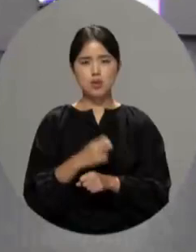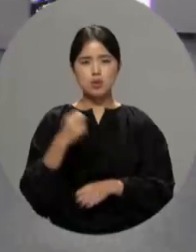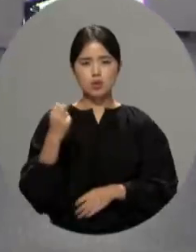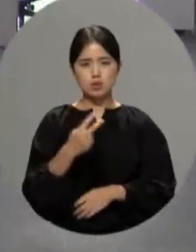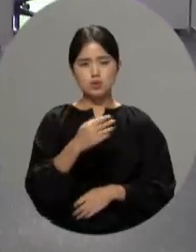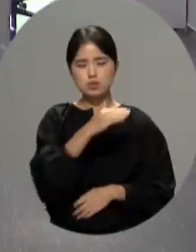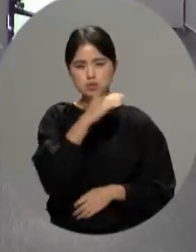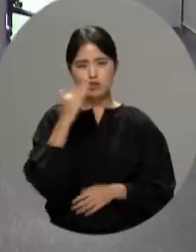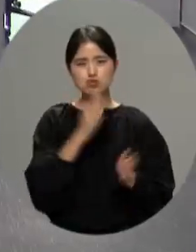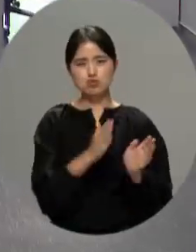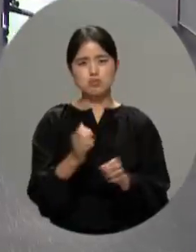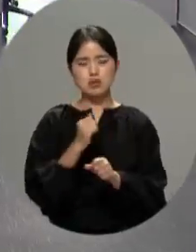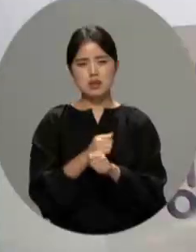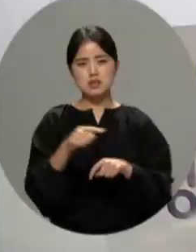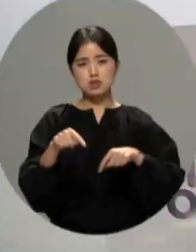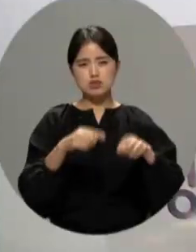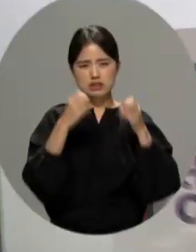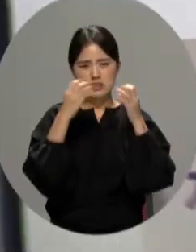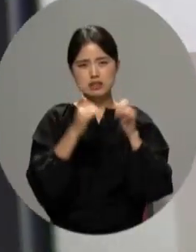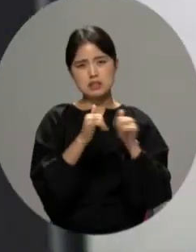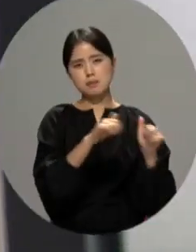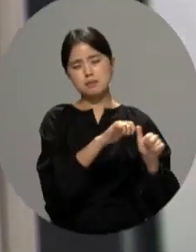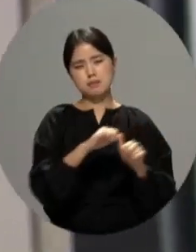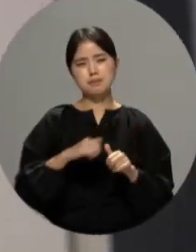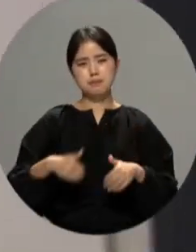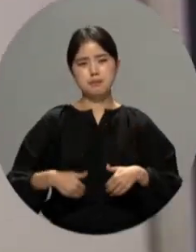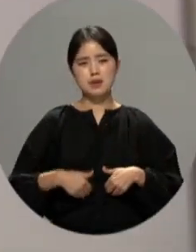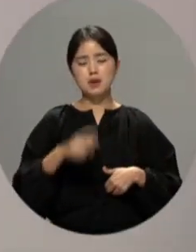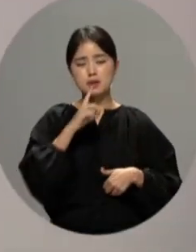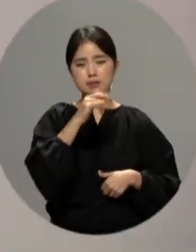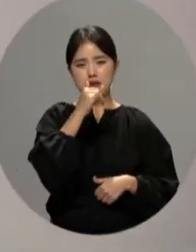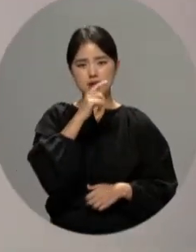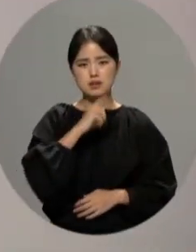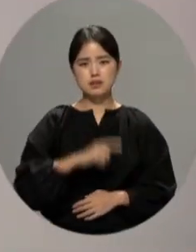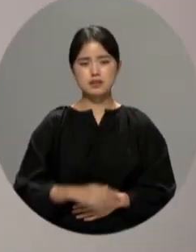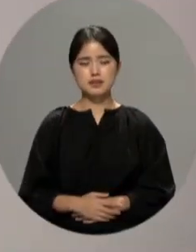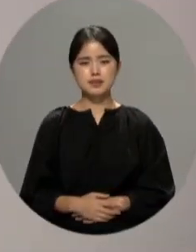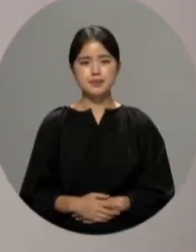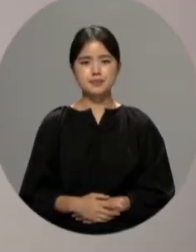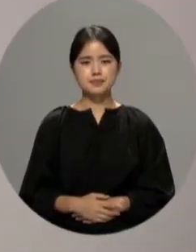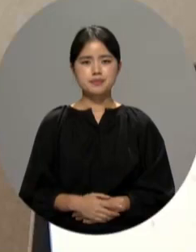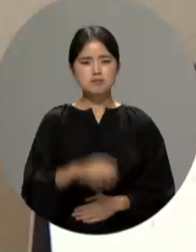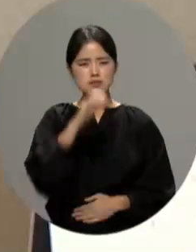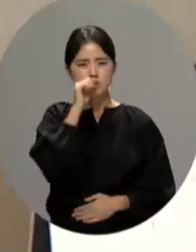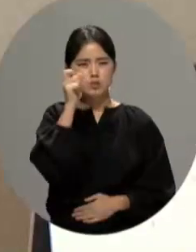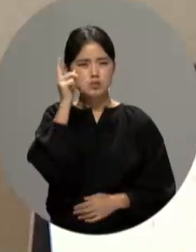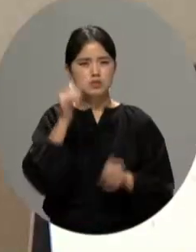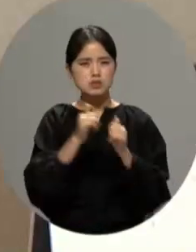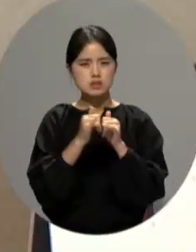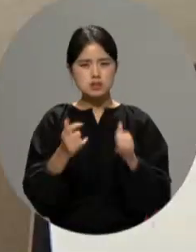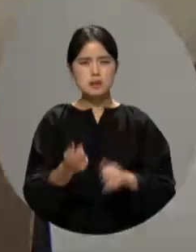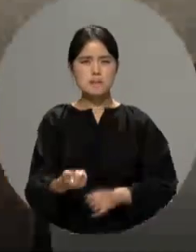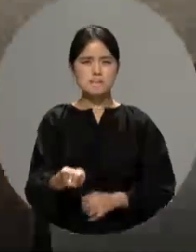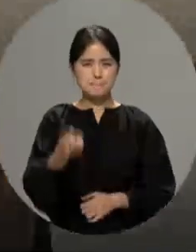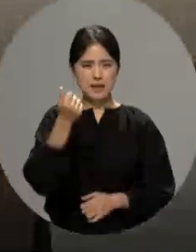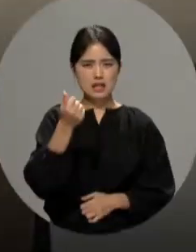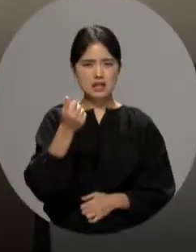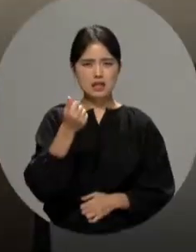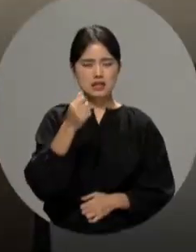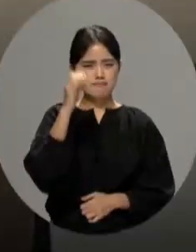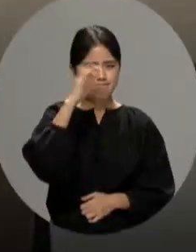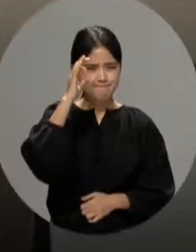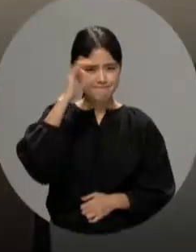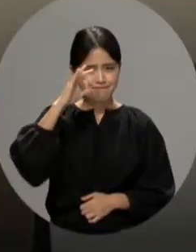정치 신인들을 육성해야 한다는 각성의 필요성이 대두되고 있습니다. 좋은 인재들을 좀 일찍 발굴을